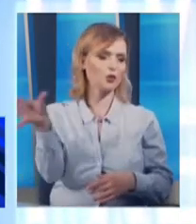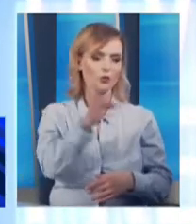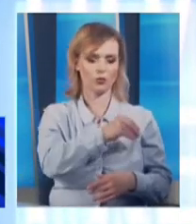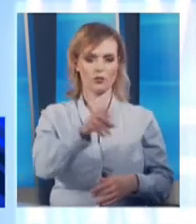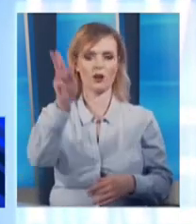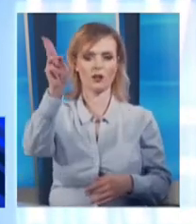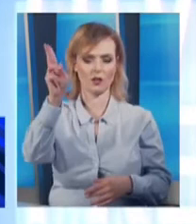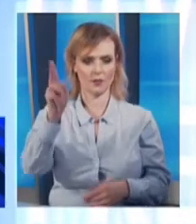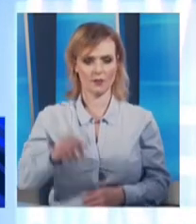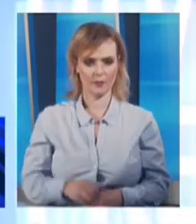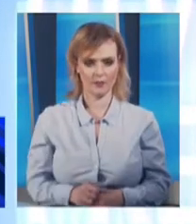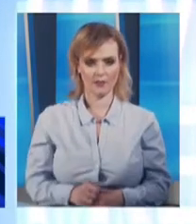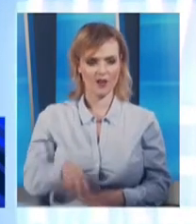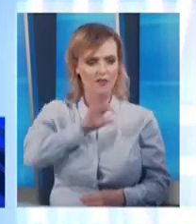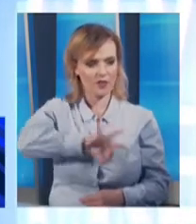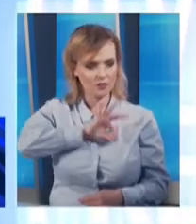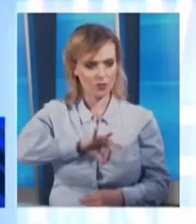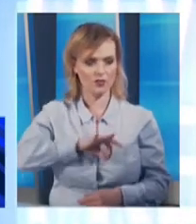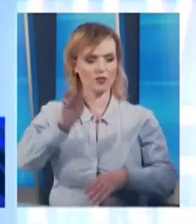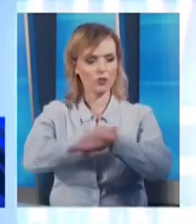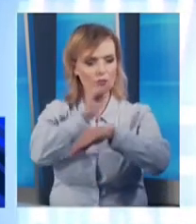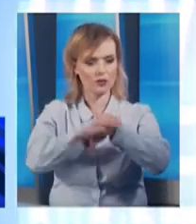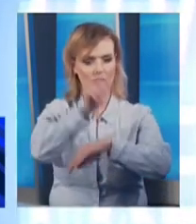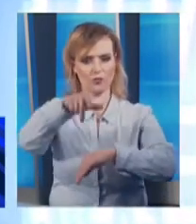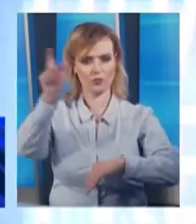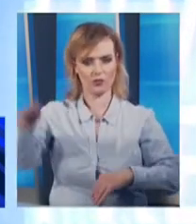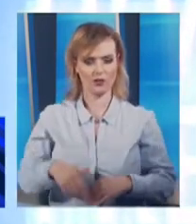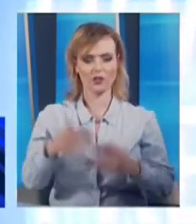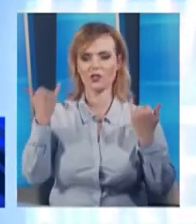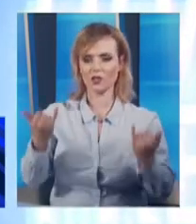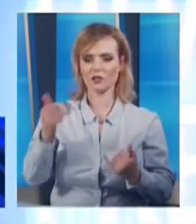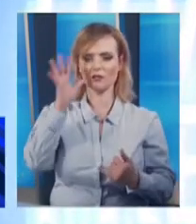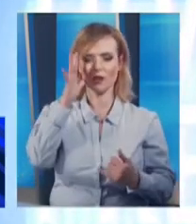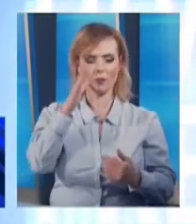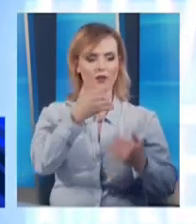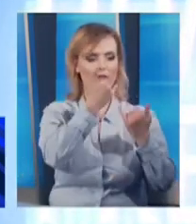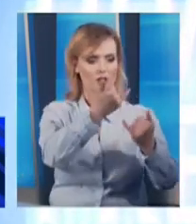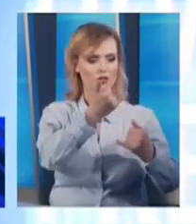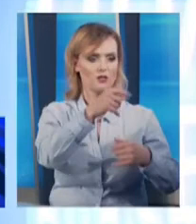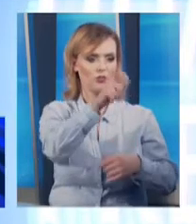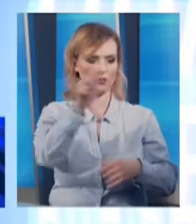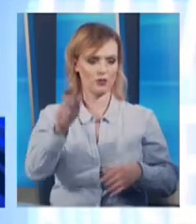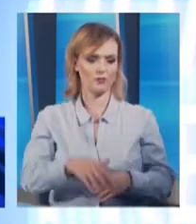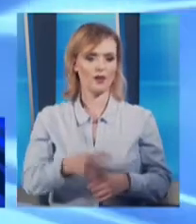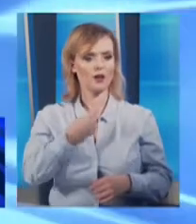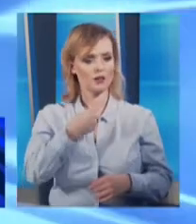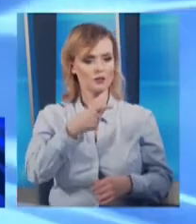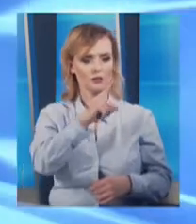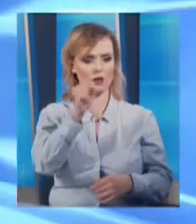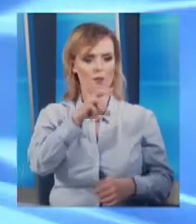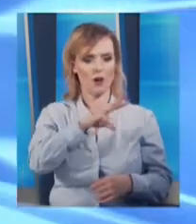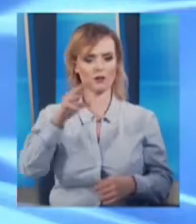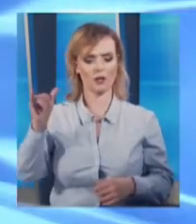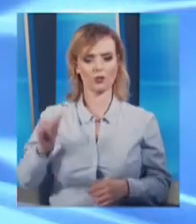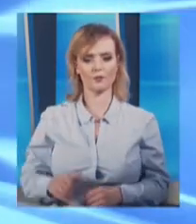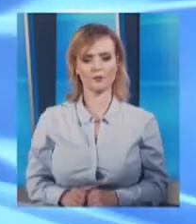au profitat de bunătatea oamenilor. E vremea oamenilor buni, votăm Maia Sandu. Vă mulțumesc,